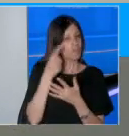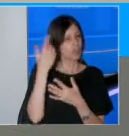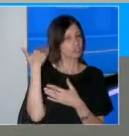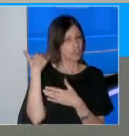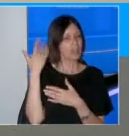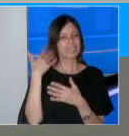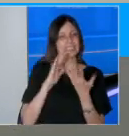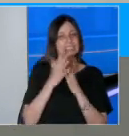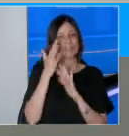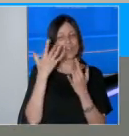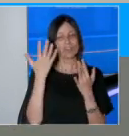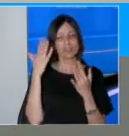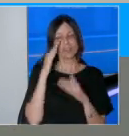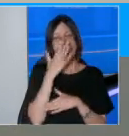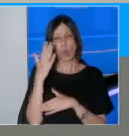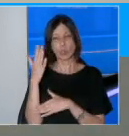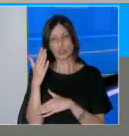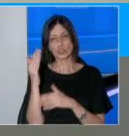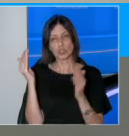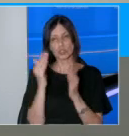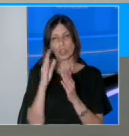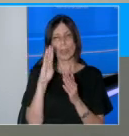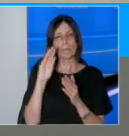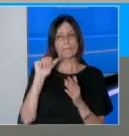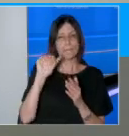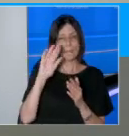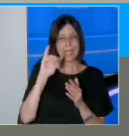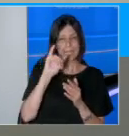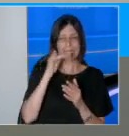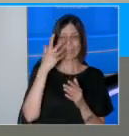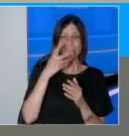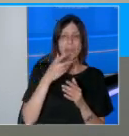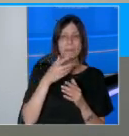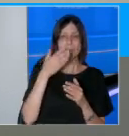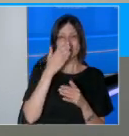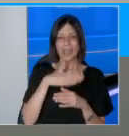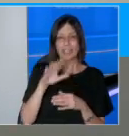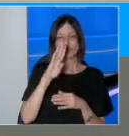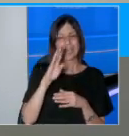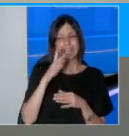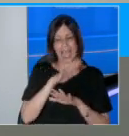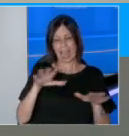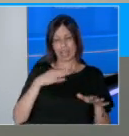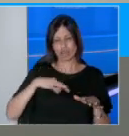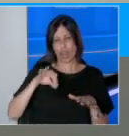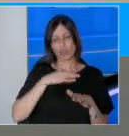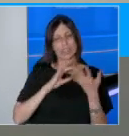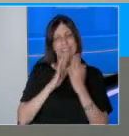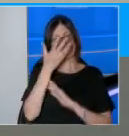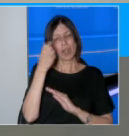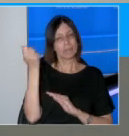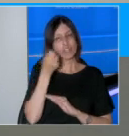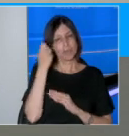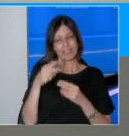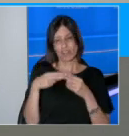בכל מיני חורשות, חורשות בערי, במחטש בערי, חלקה שלנו נשרפה בשבת, והחבר'ה השכנים